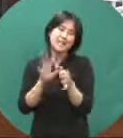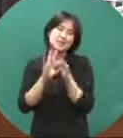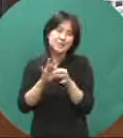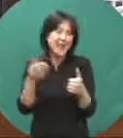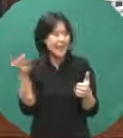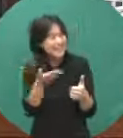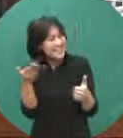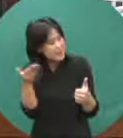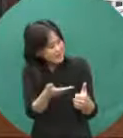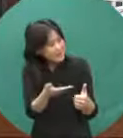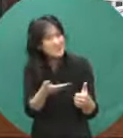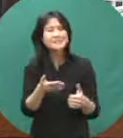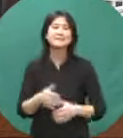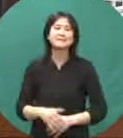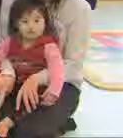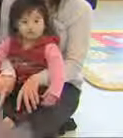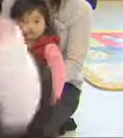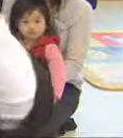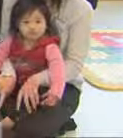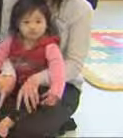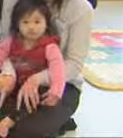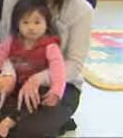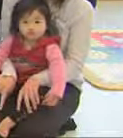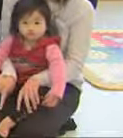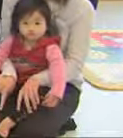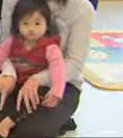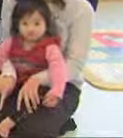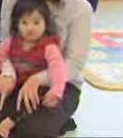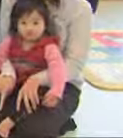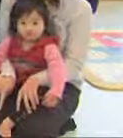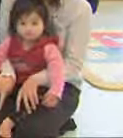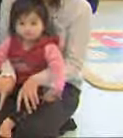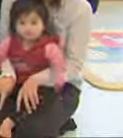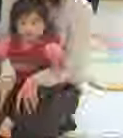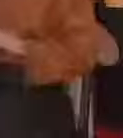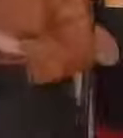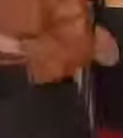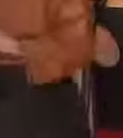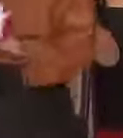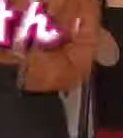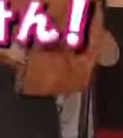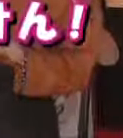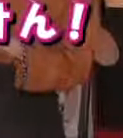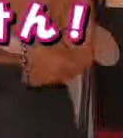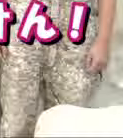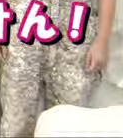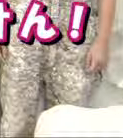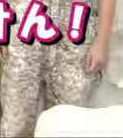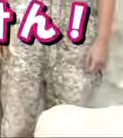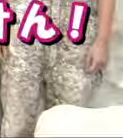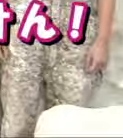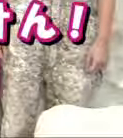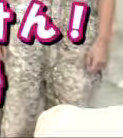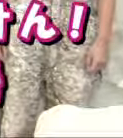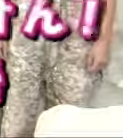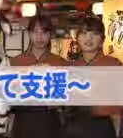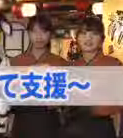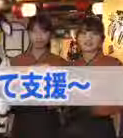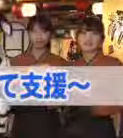湯崎知事に聞いちゃいます。始まるよ。 みんなで作る県広島。